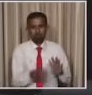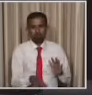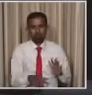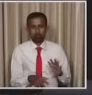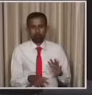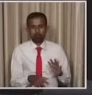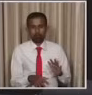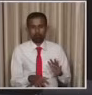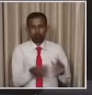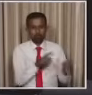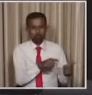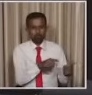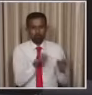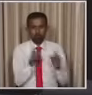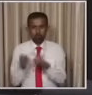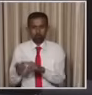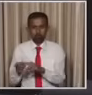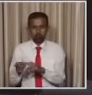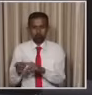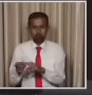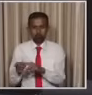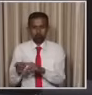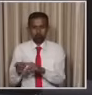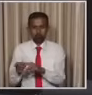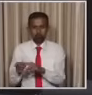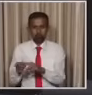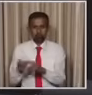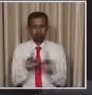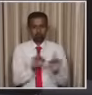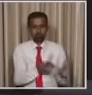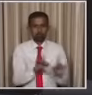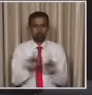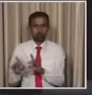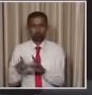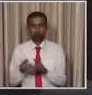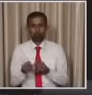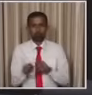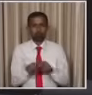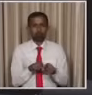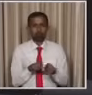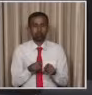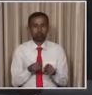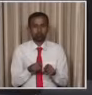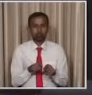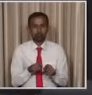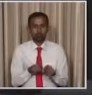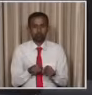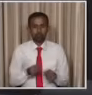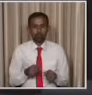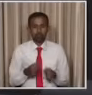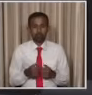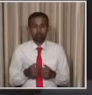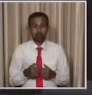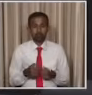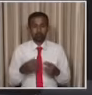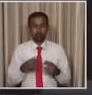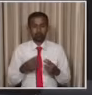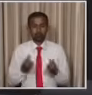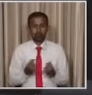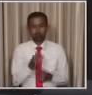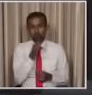ඒ සිද්ධියයි මේ සිද්ධියයි කාරණාව ගත්තම මේ එකම සිද්ධිය තමයි. අපි මොන දෙයටත් විගාට හවු වෙන එක